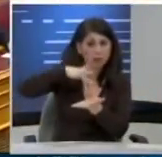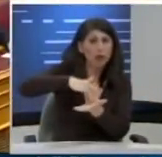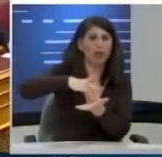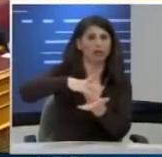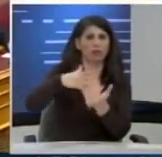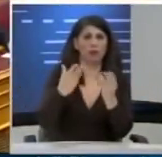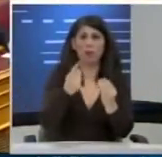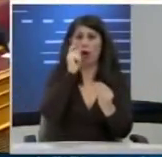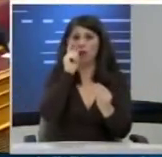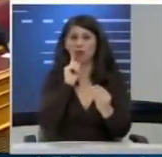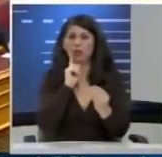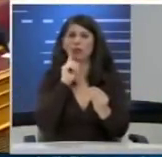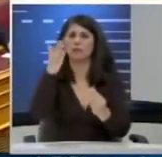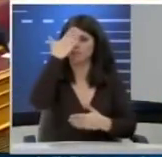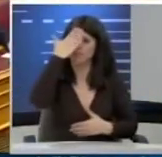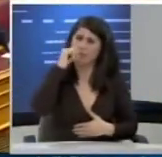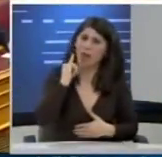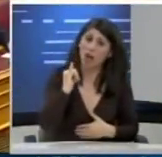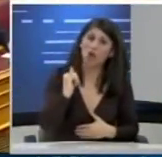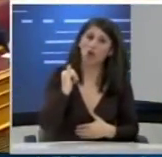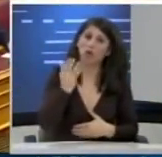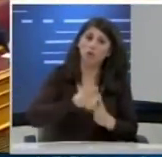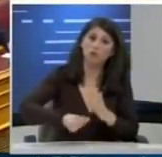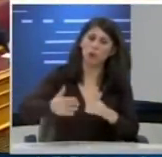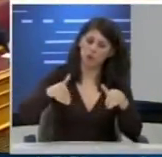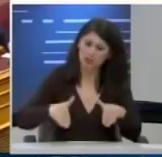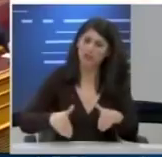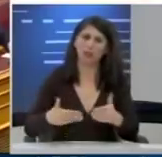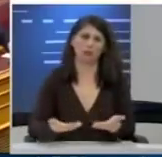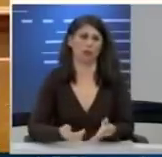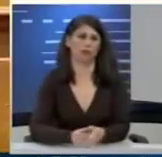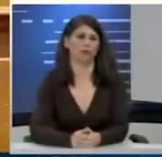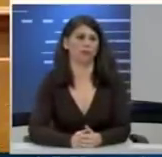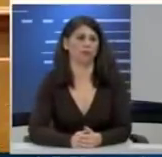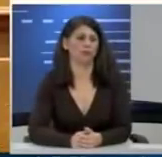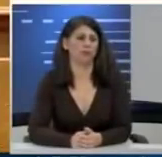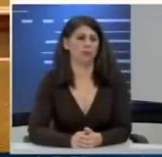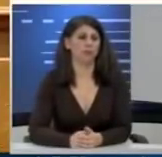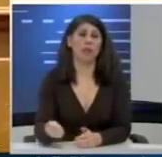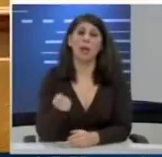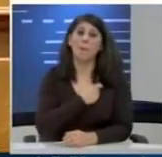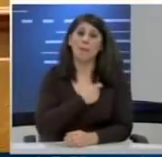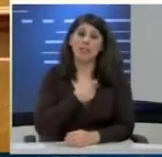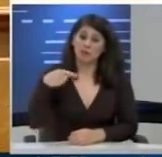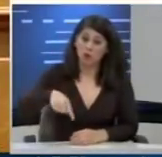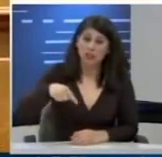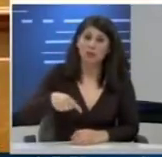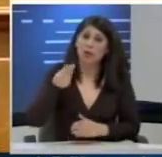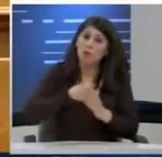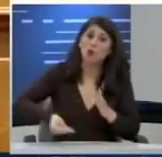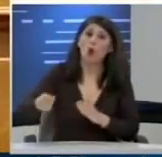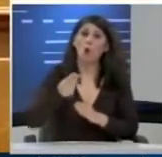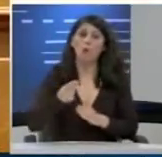πολλοί και πολλές, να οφείλουμε ακόμη μεγαλύτερο σεβασμό. Και πιστεύω ότι σήμερα πιο πολύ από